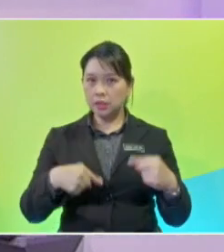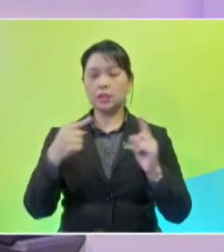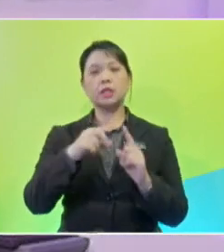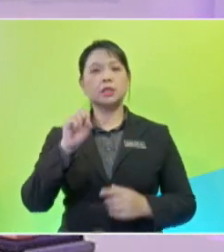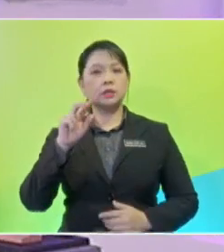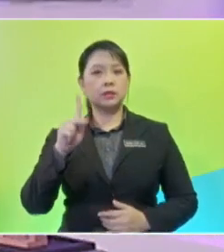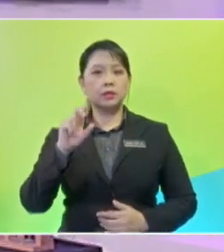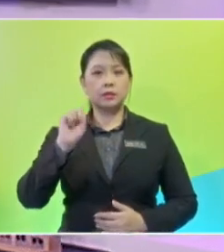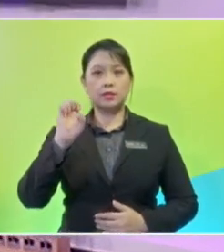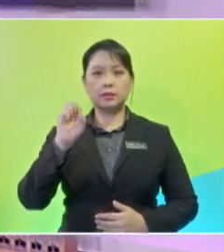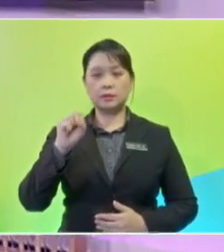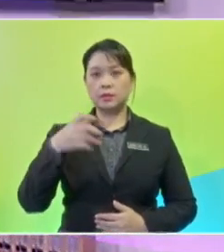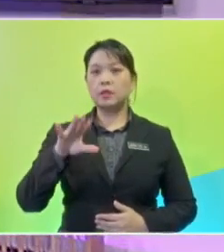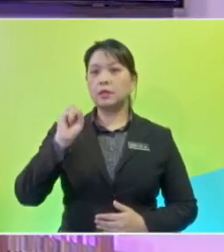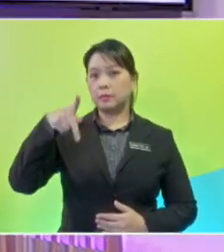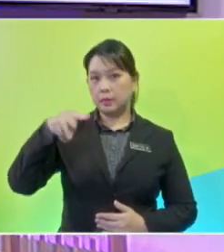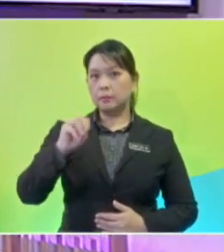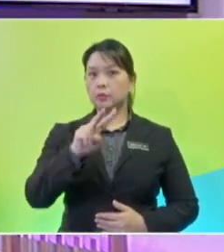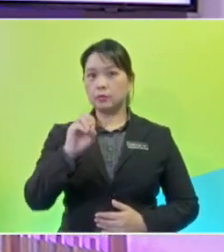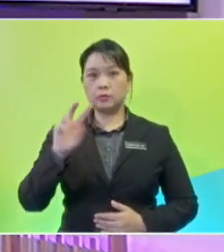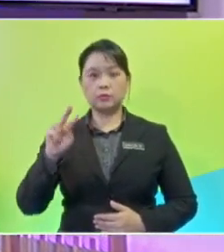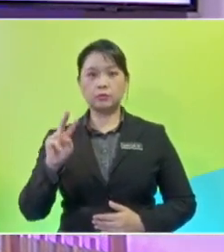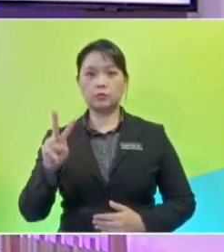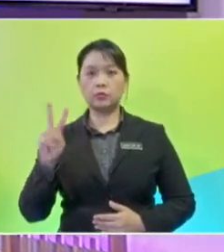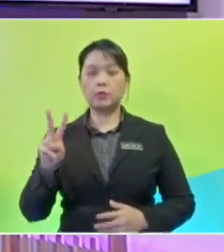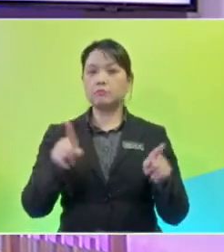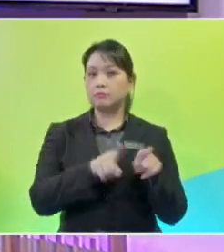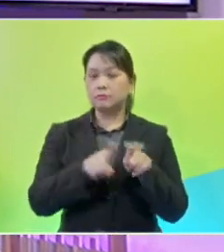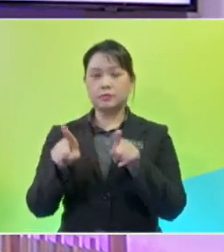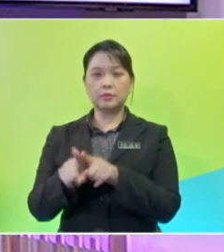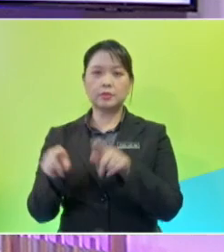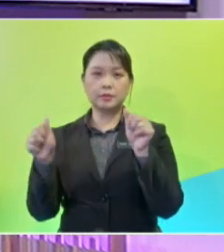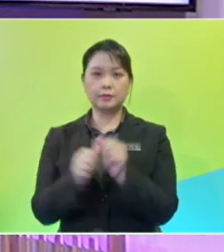2022 pecutan bersama dengan saya pakar matematika